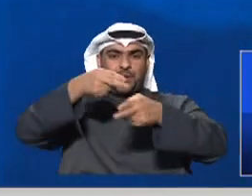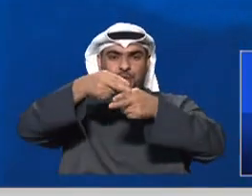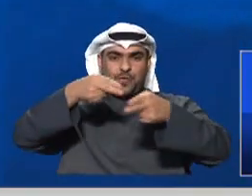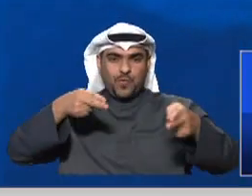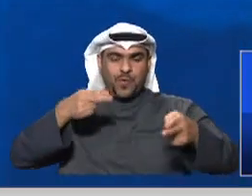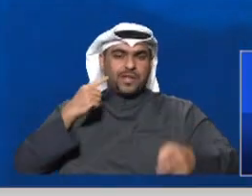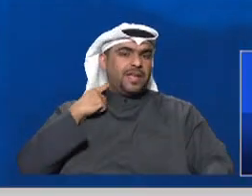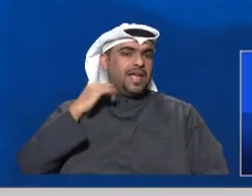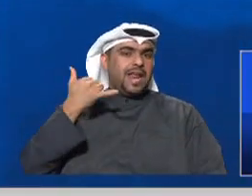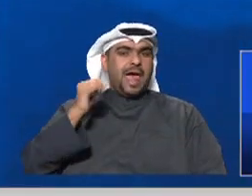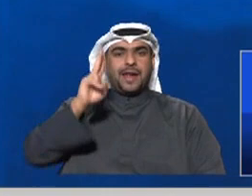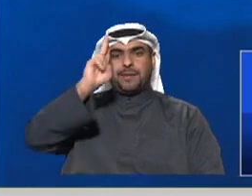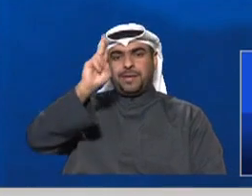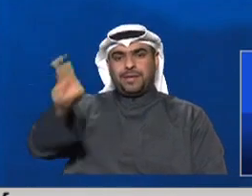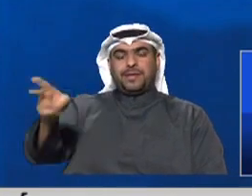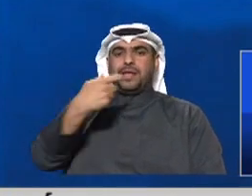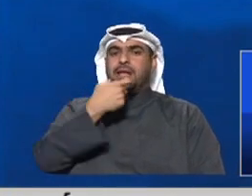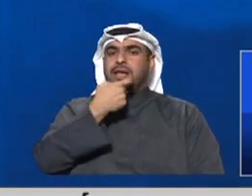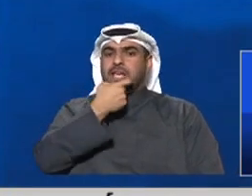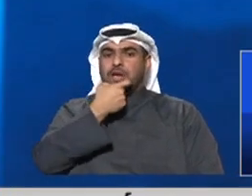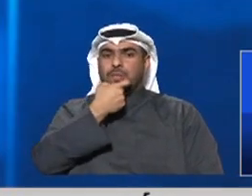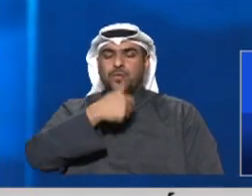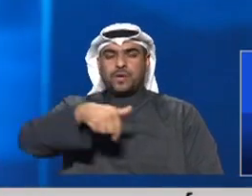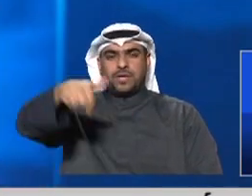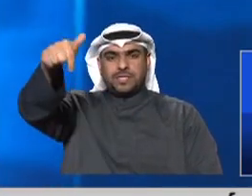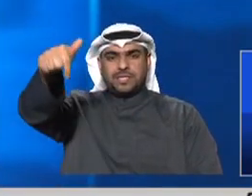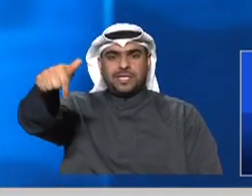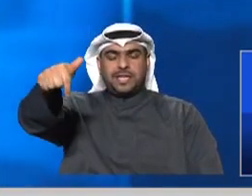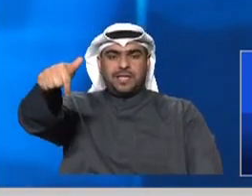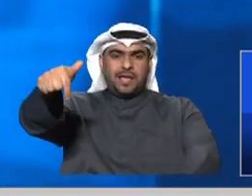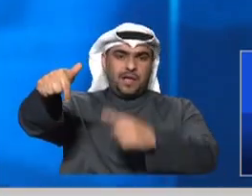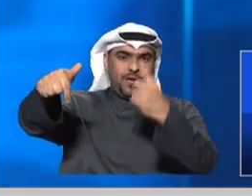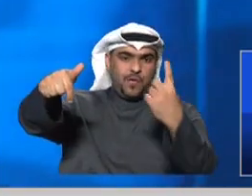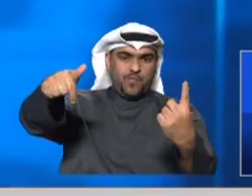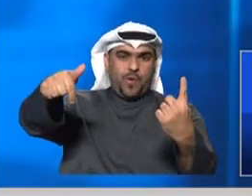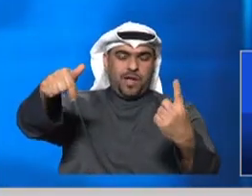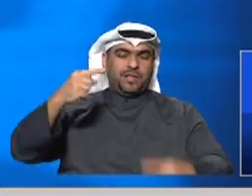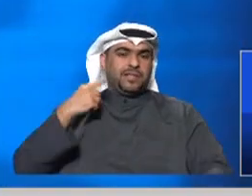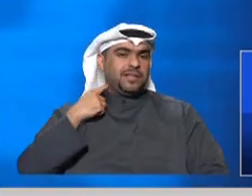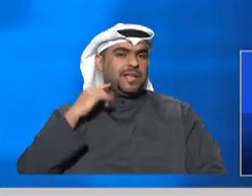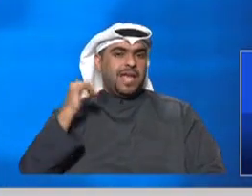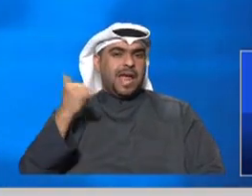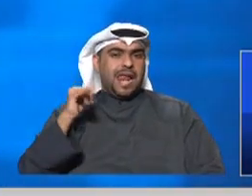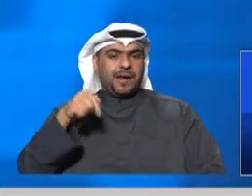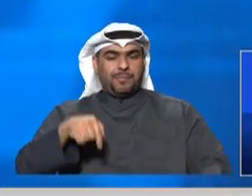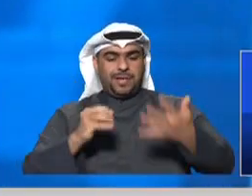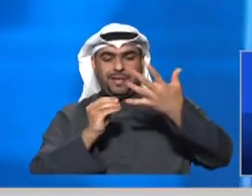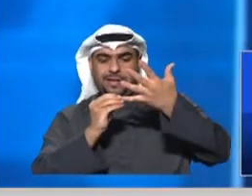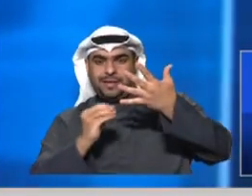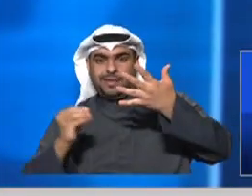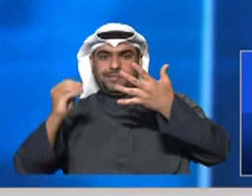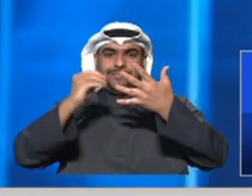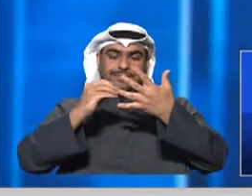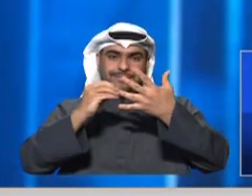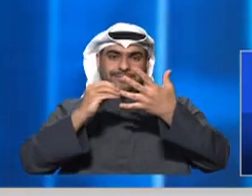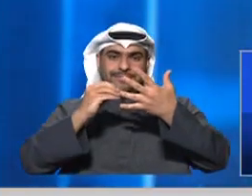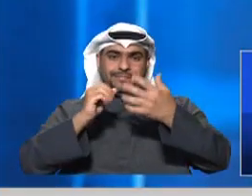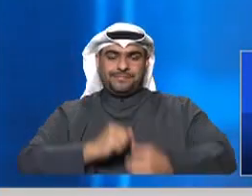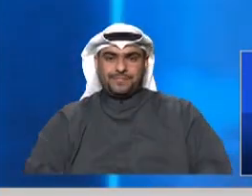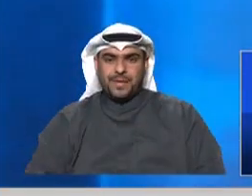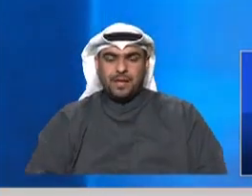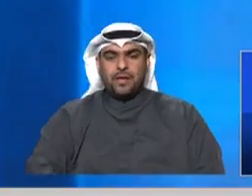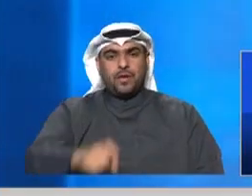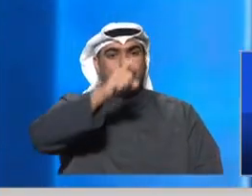عريض أمام اليرموك بسداسية مقابل هدف عبر بها إلى دور الثمانية، في حين تخطى فريق